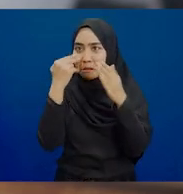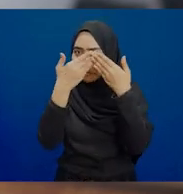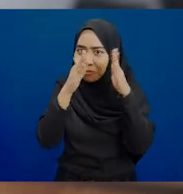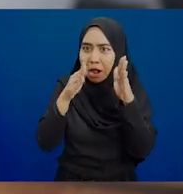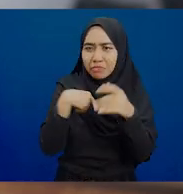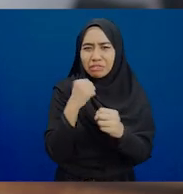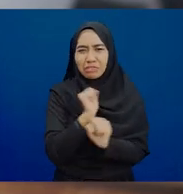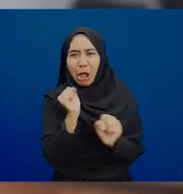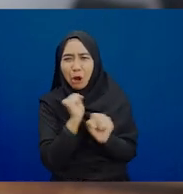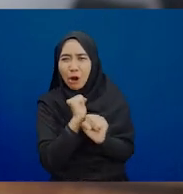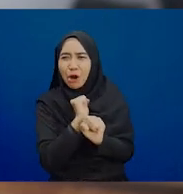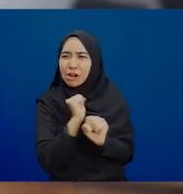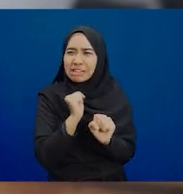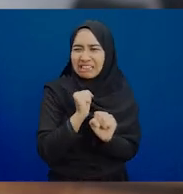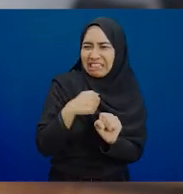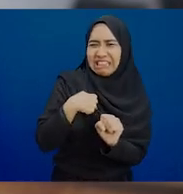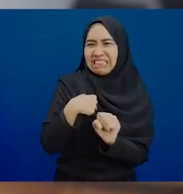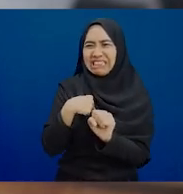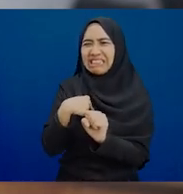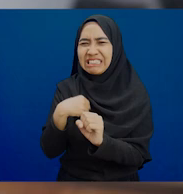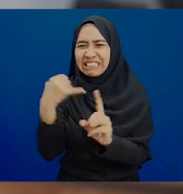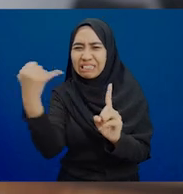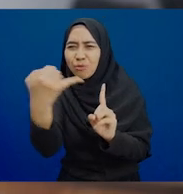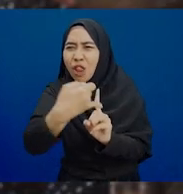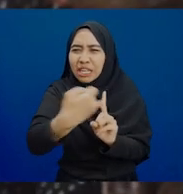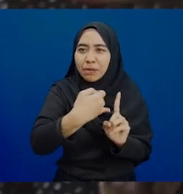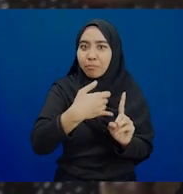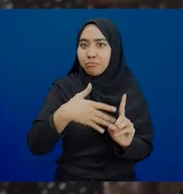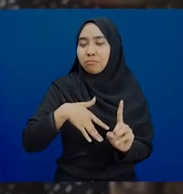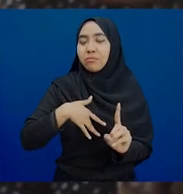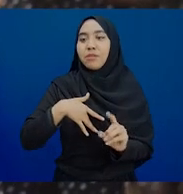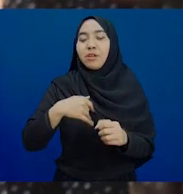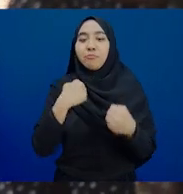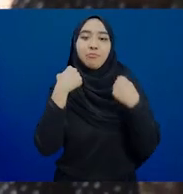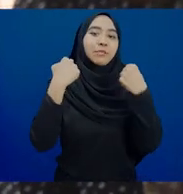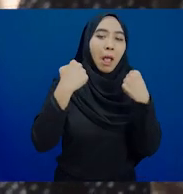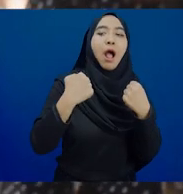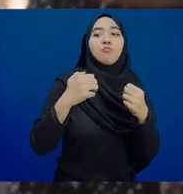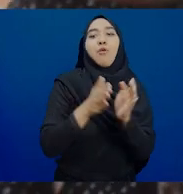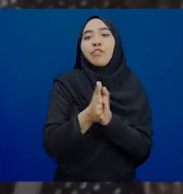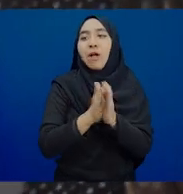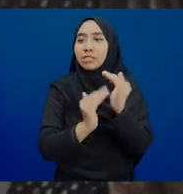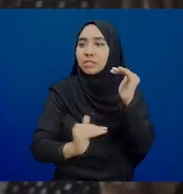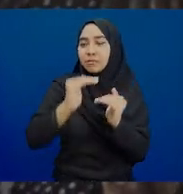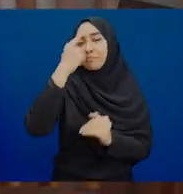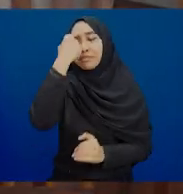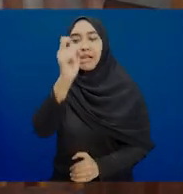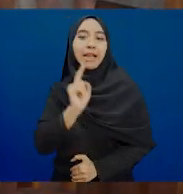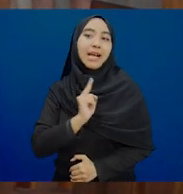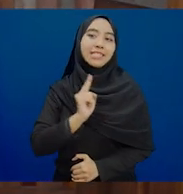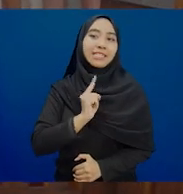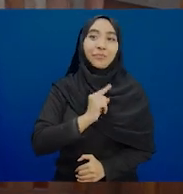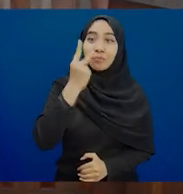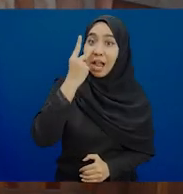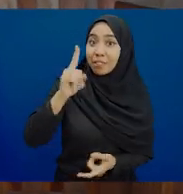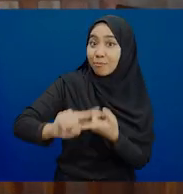tadinya saya kok saya ya, kok aku sih dikasih kayak gini. Tapi begitu melihat banyak teman difabel